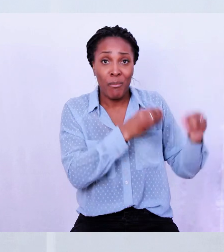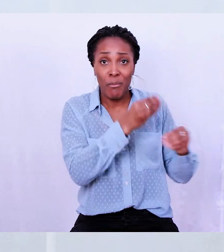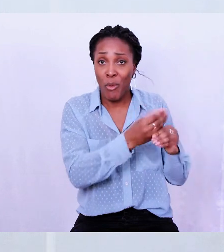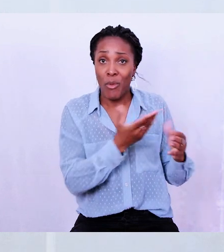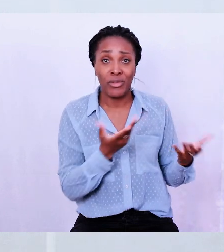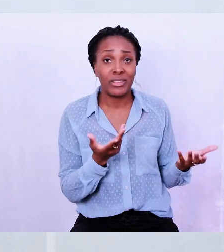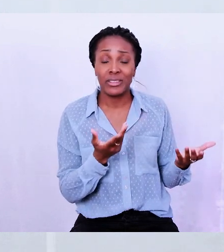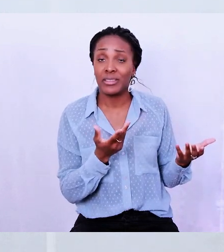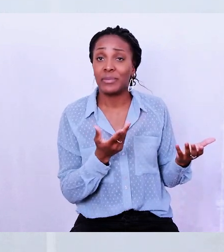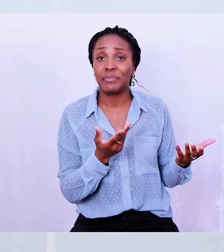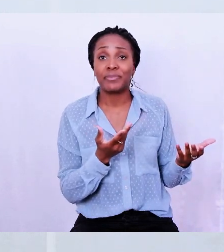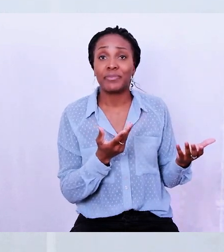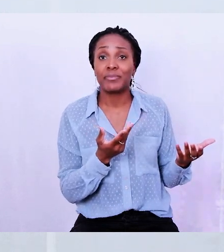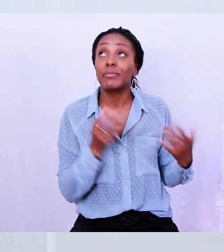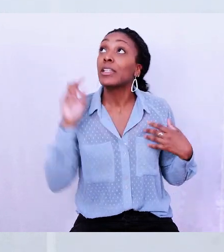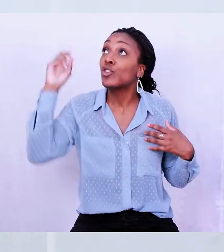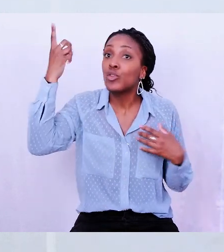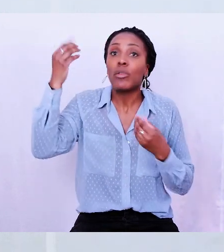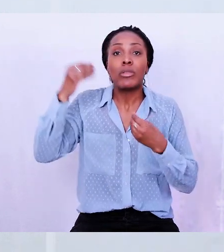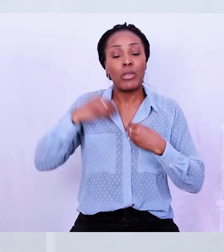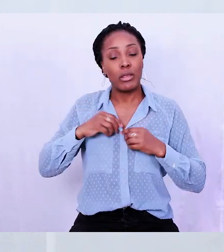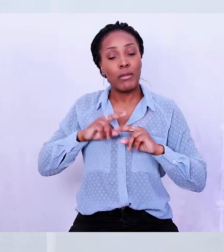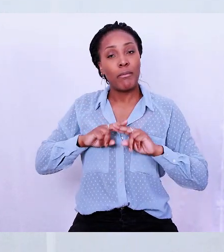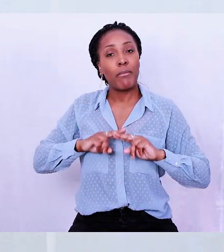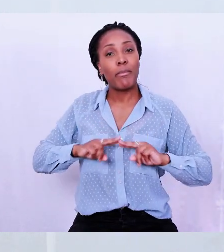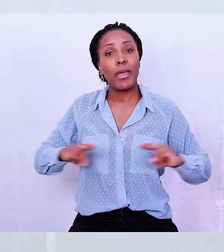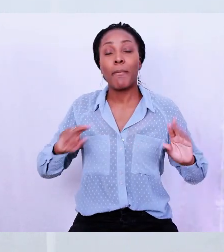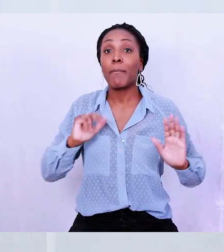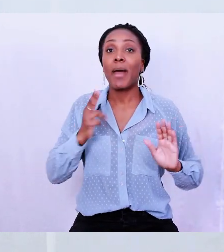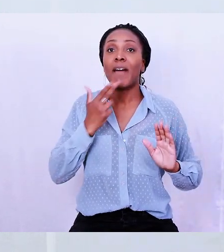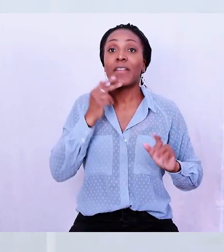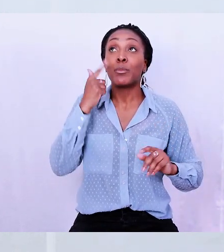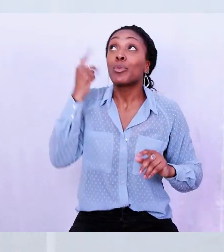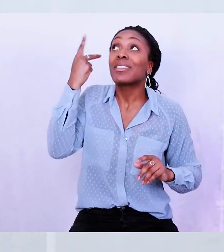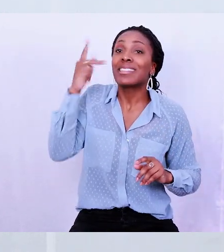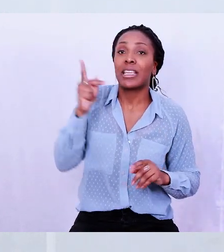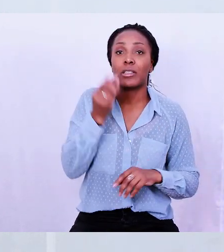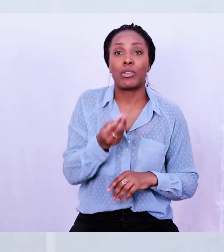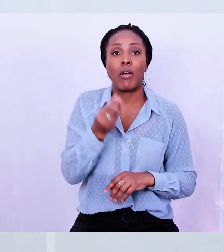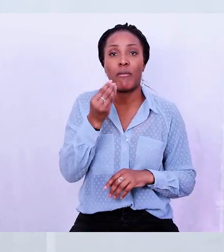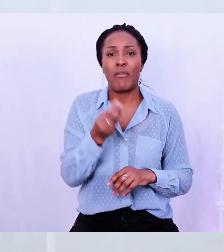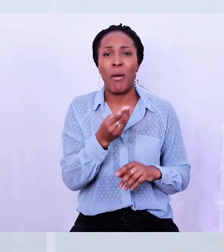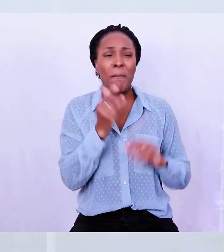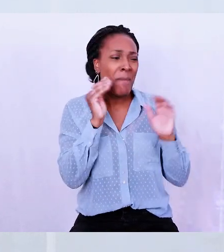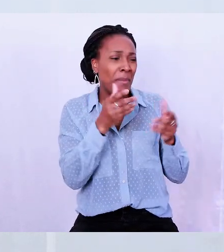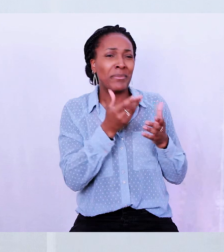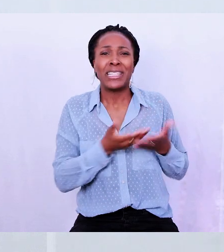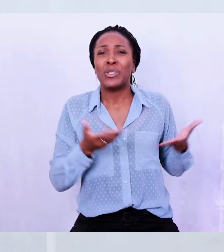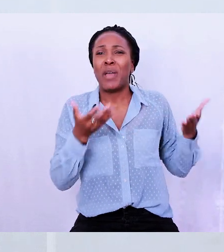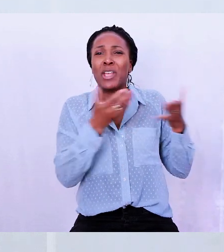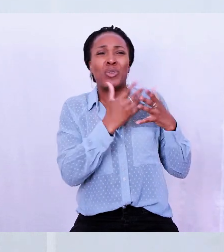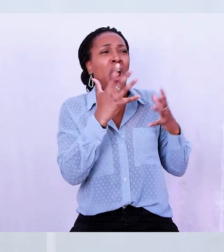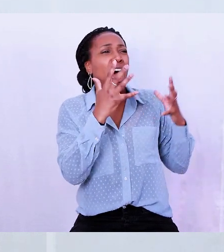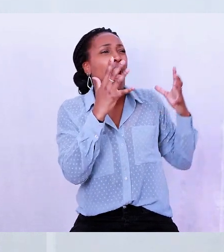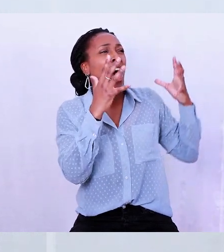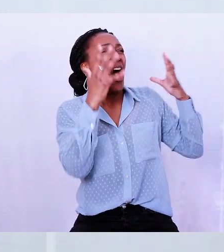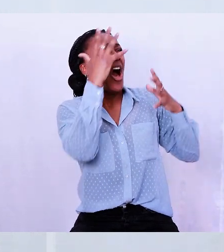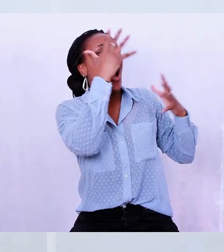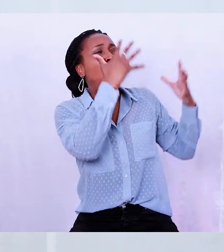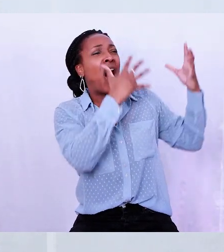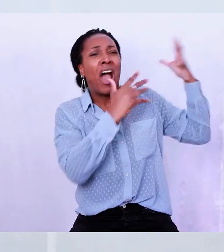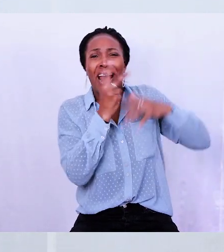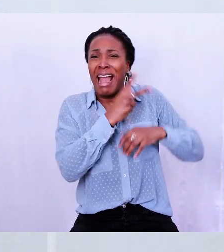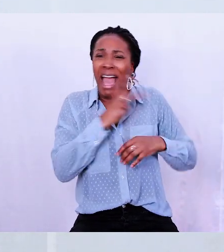tout cela, Dieu donne une paix parfaite à ses enfants, qui surpasse toutes les circonstances. Tu peux être dans une